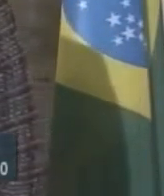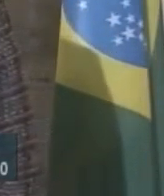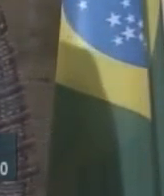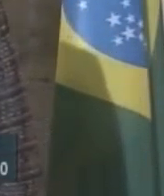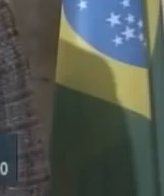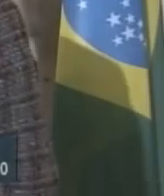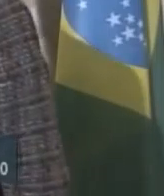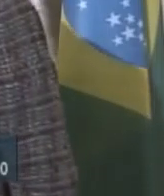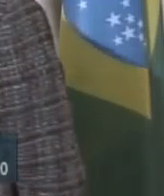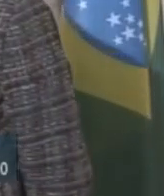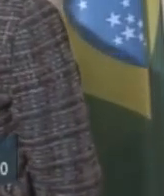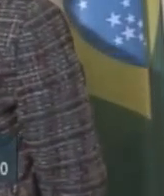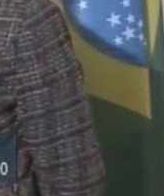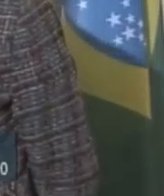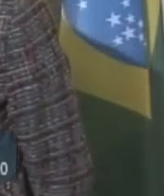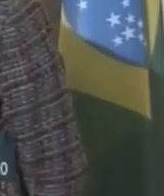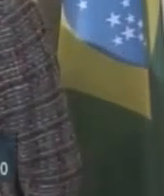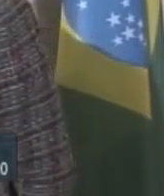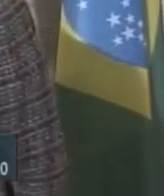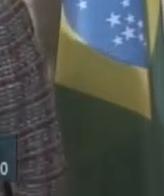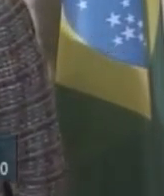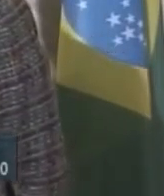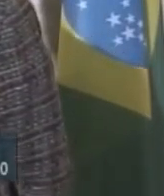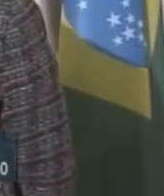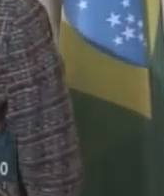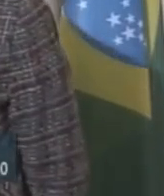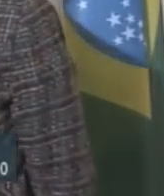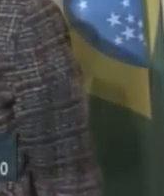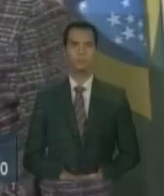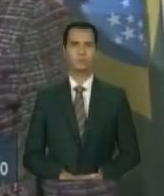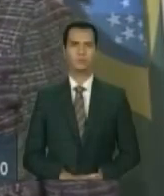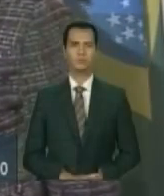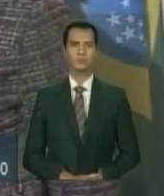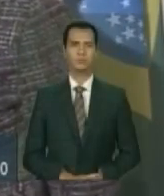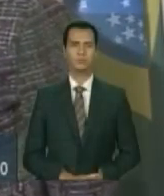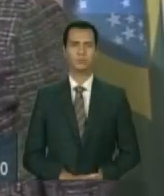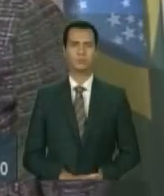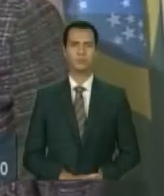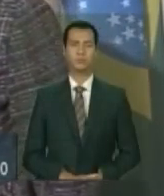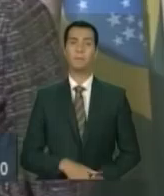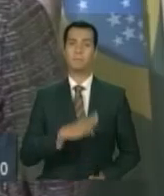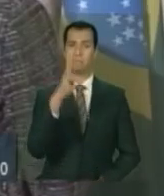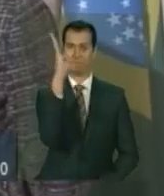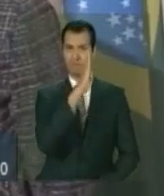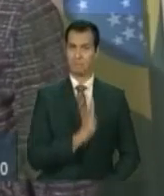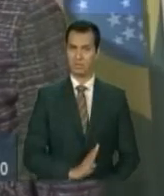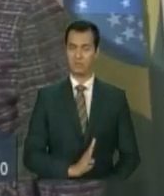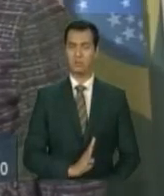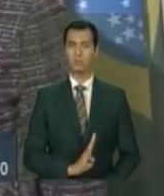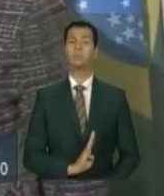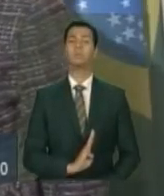за сътрудничество. Nós somos país que nos últimos